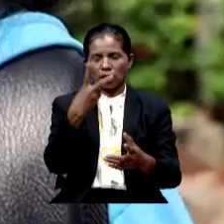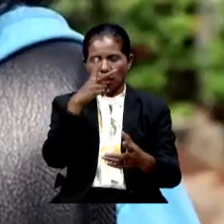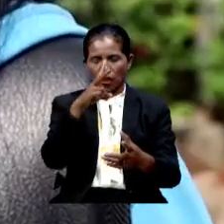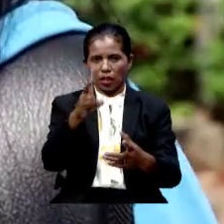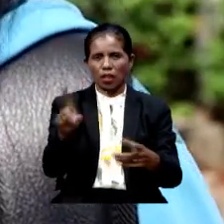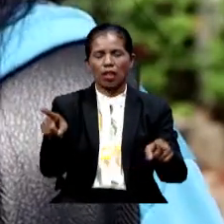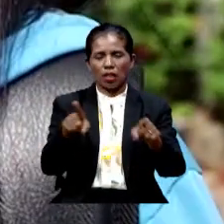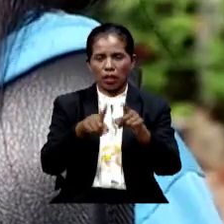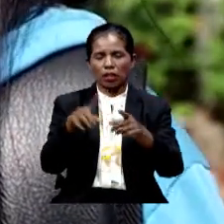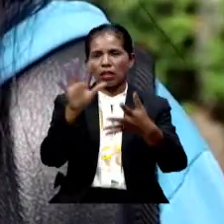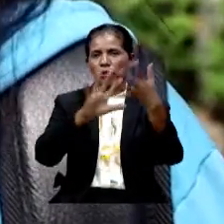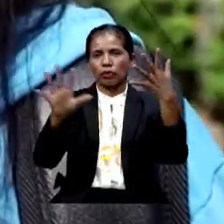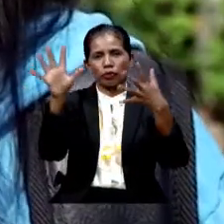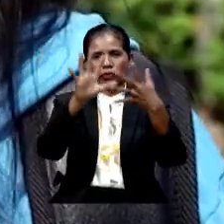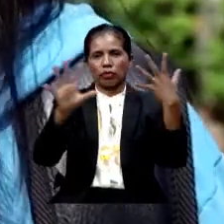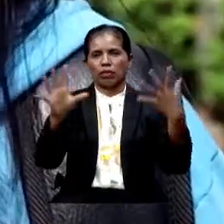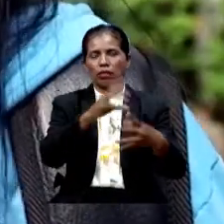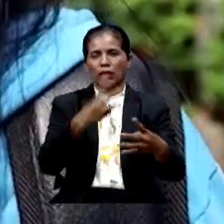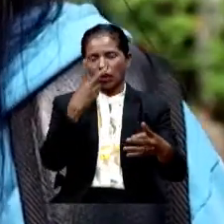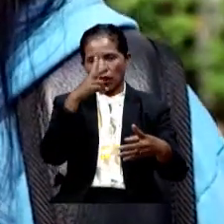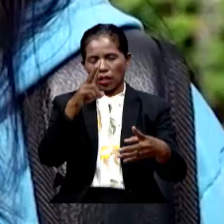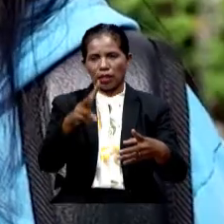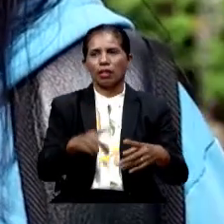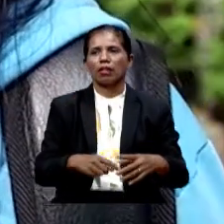seperti itu, dipikirnya mendung tapi ternyata kan enggak.